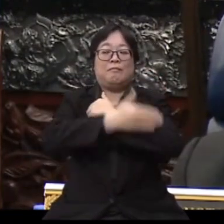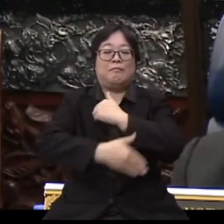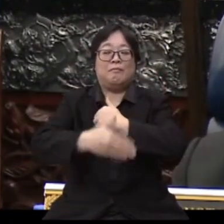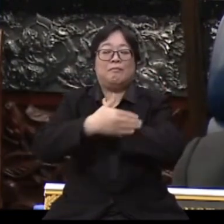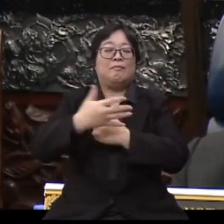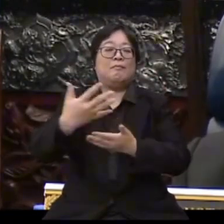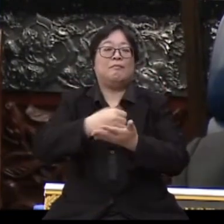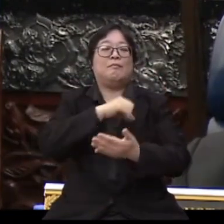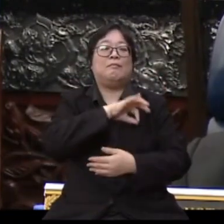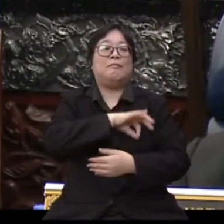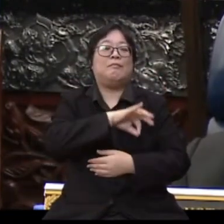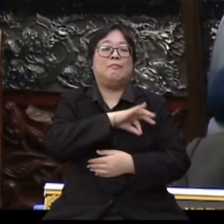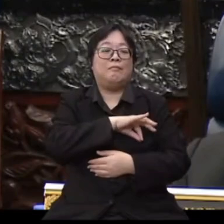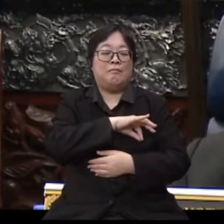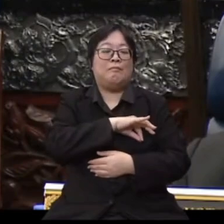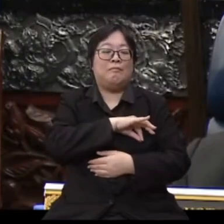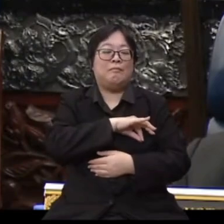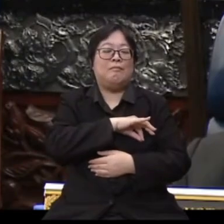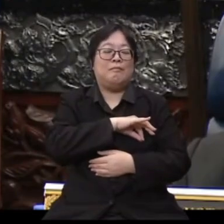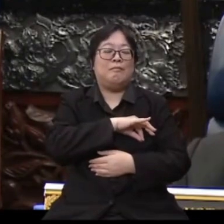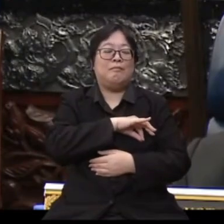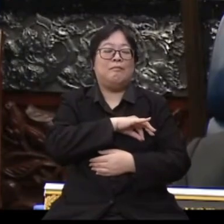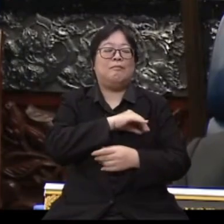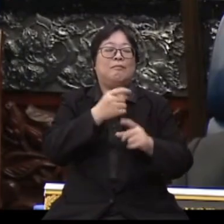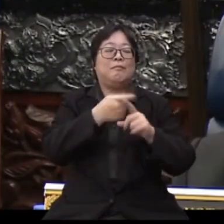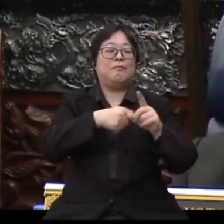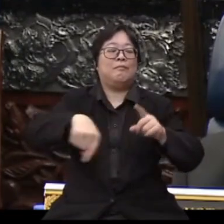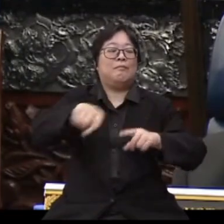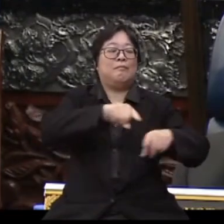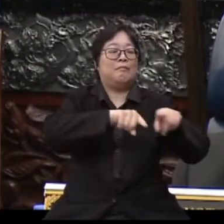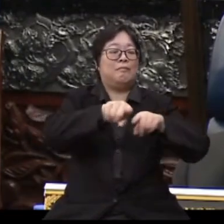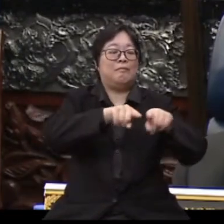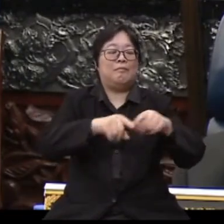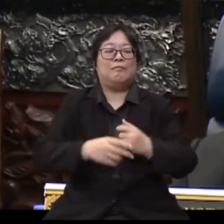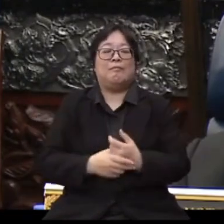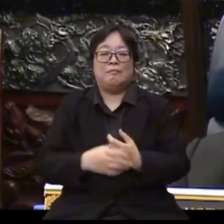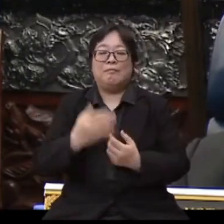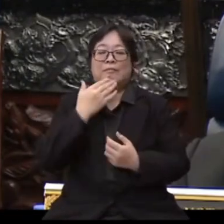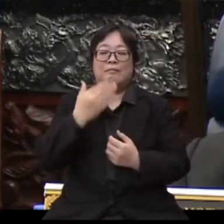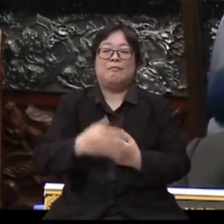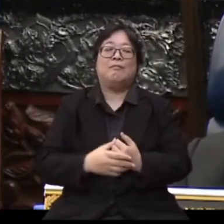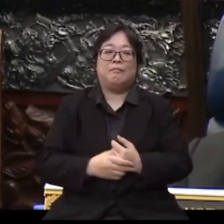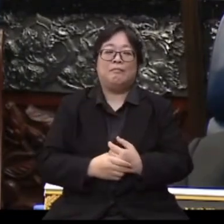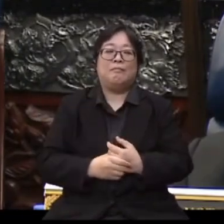mendapat manfaat yang lebih banyak daripada pesaing-pesaing kita di rantau ini. Terima kasih.